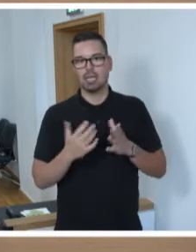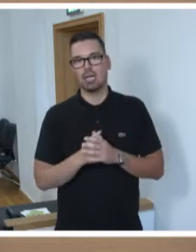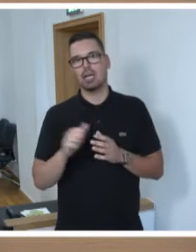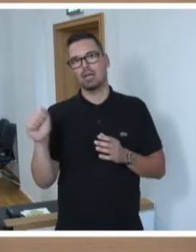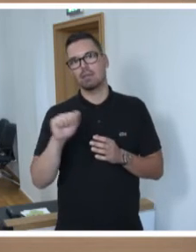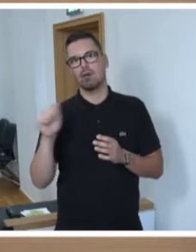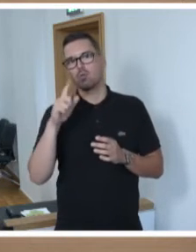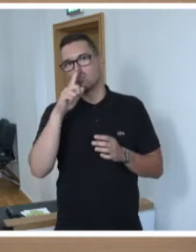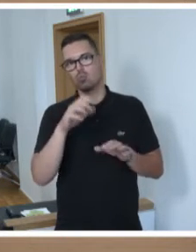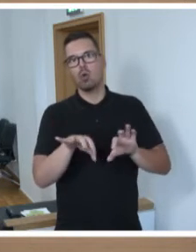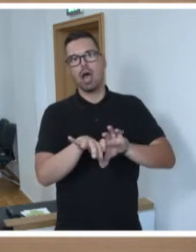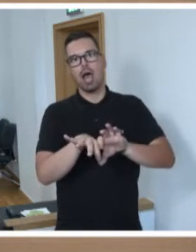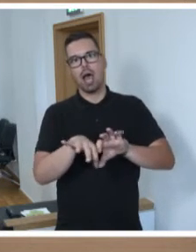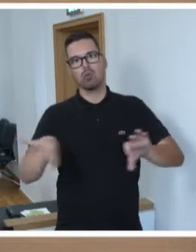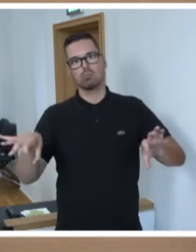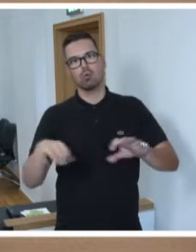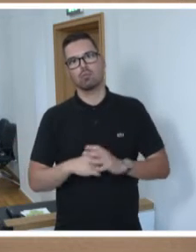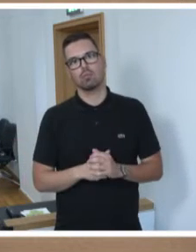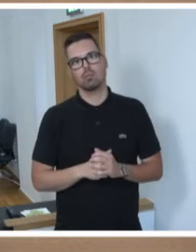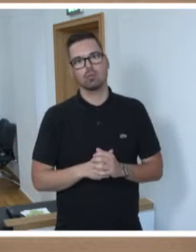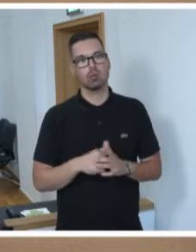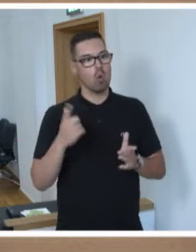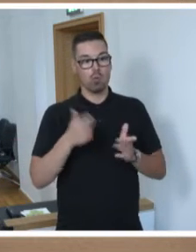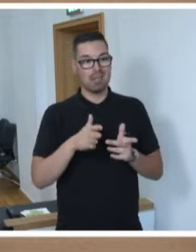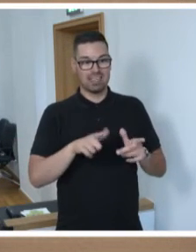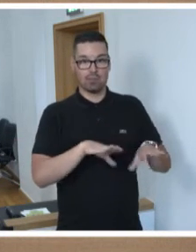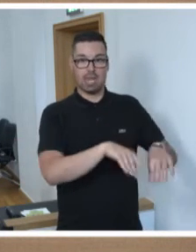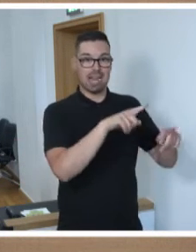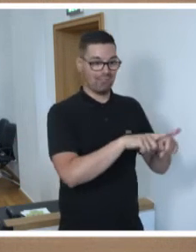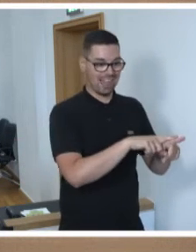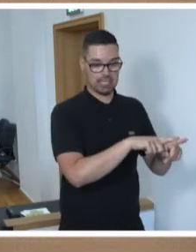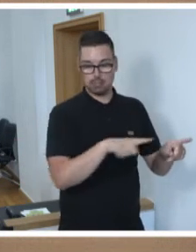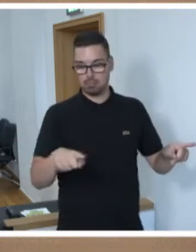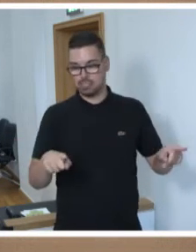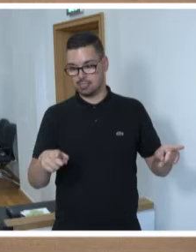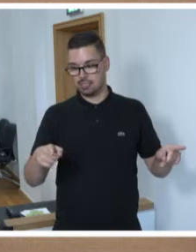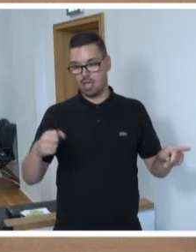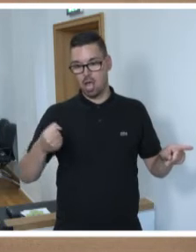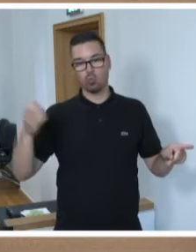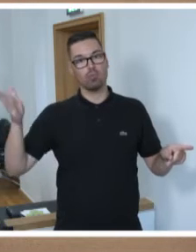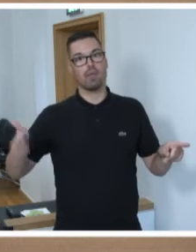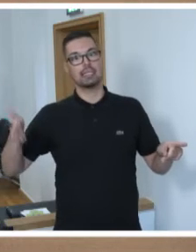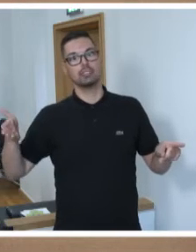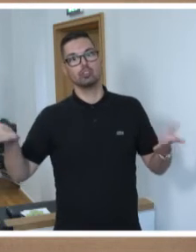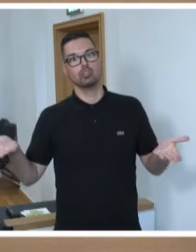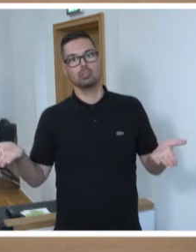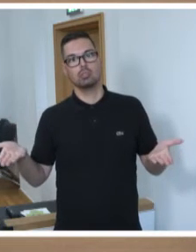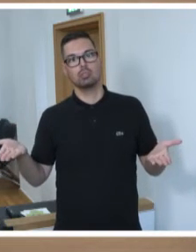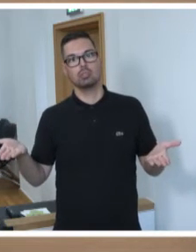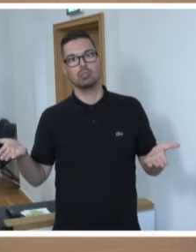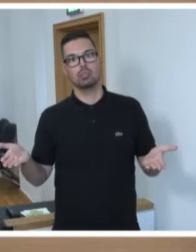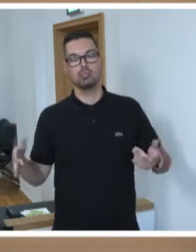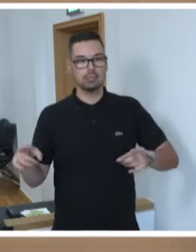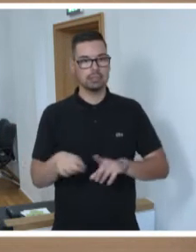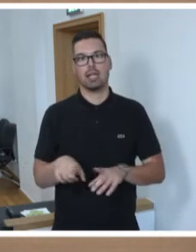nur am Auspuff gemessen? Es geht die gesamte Lieferkette, die gesamte Kette der Wertschöpfung eben auch in den Blick zu nehmen. Das Gleiche gilt auch